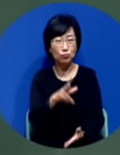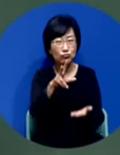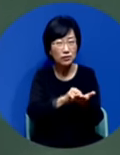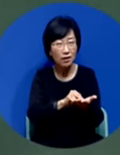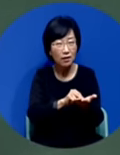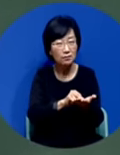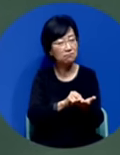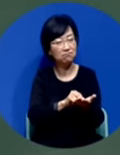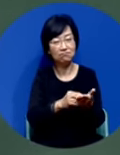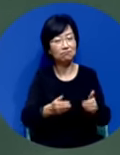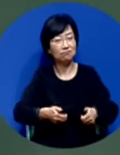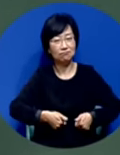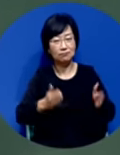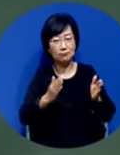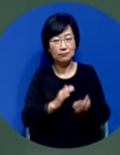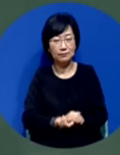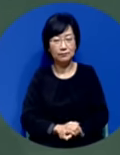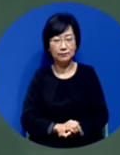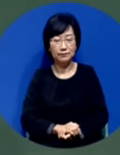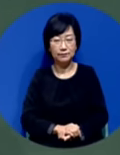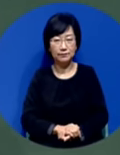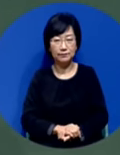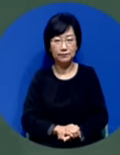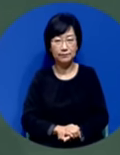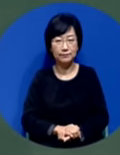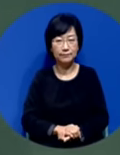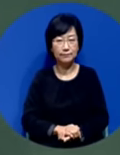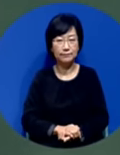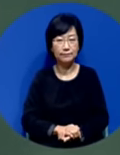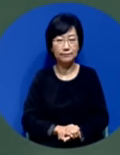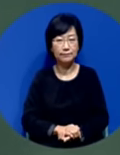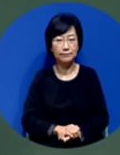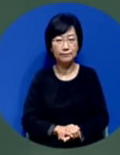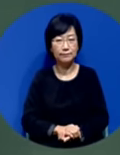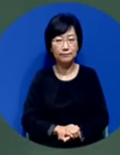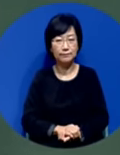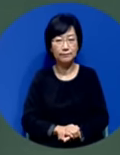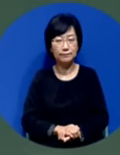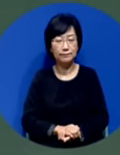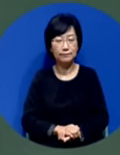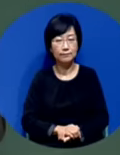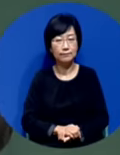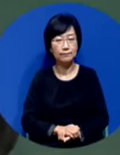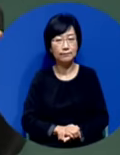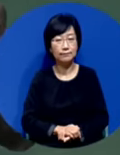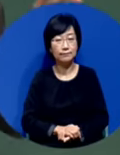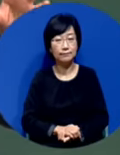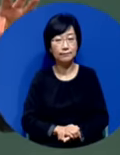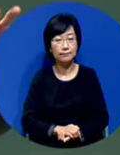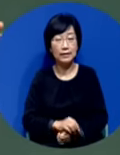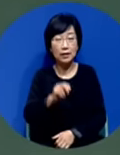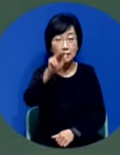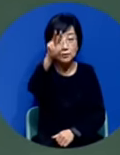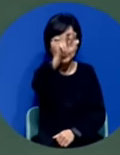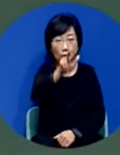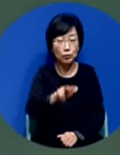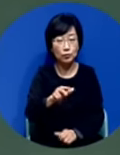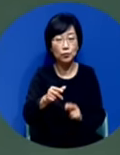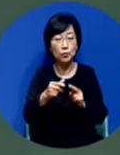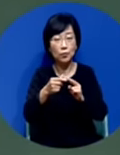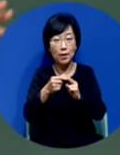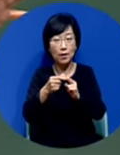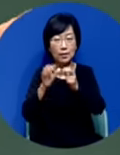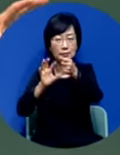없어요. 没有什么可以成为问题. 답이 있으니까. 因为有答案. 문제라고 보는 사람들은요. 여러분 지금 전국 세계 교회들